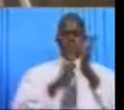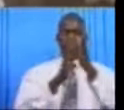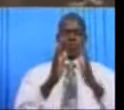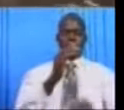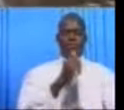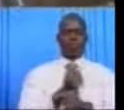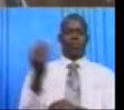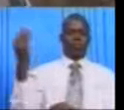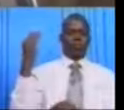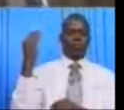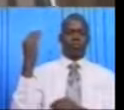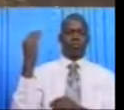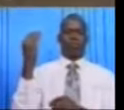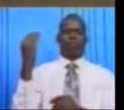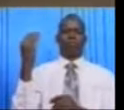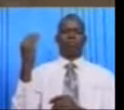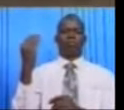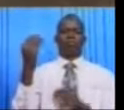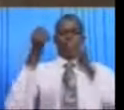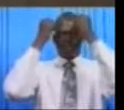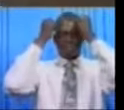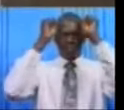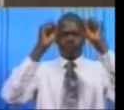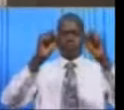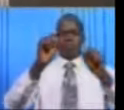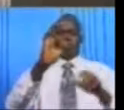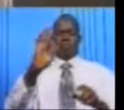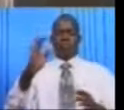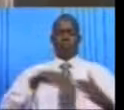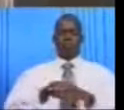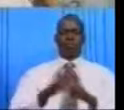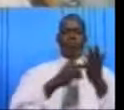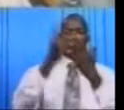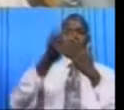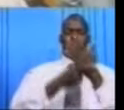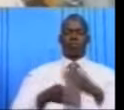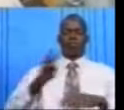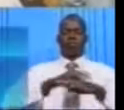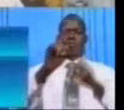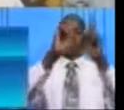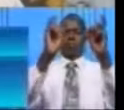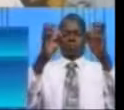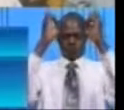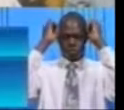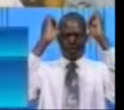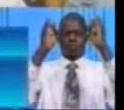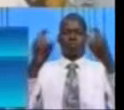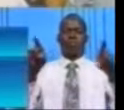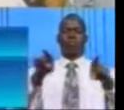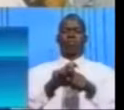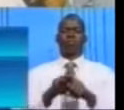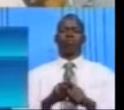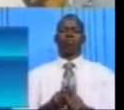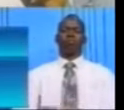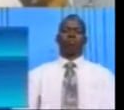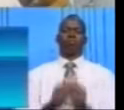l'année écoulée. Le président du FASO, dans le cadre de son programme, place la question de l'éducation comme étant un enjeu. Mais